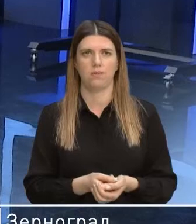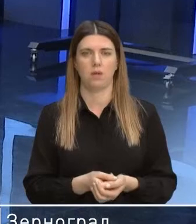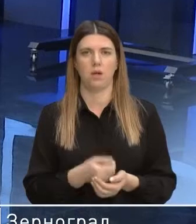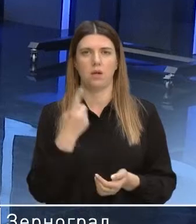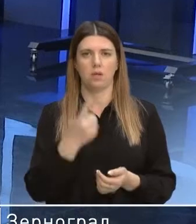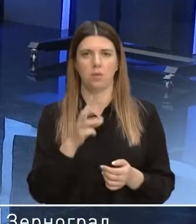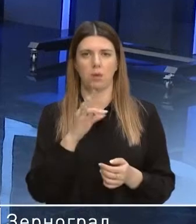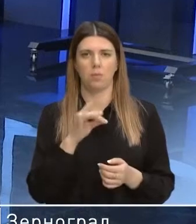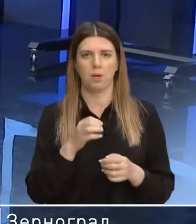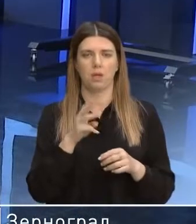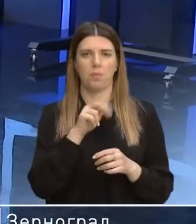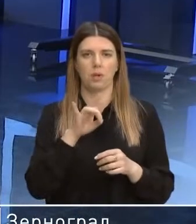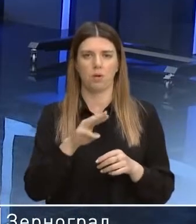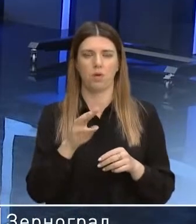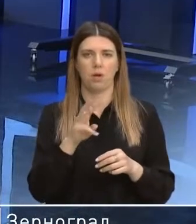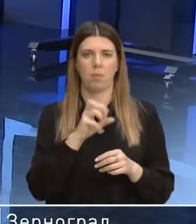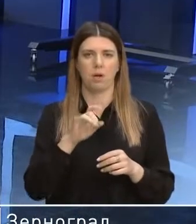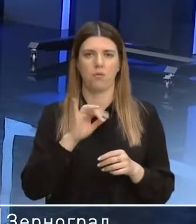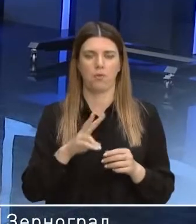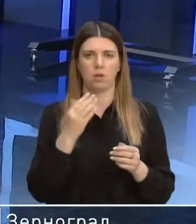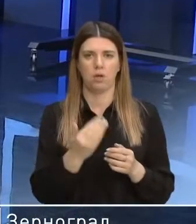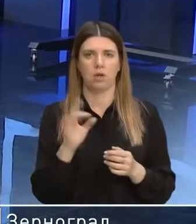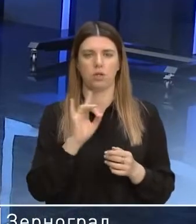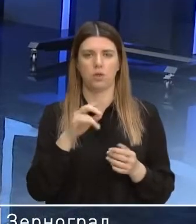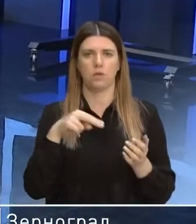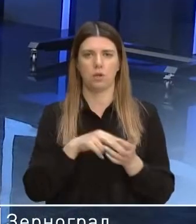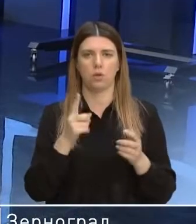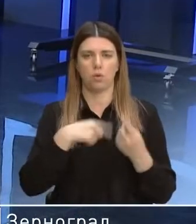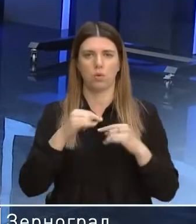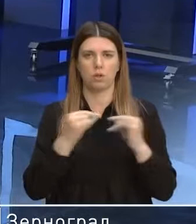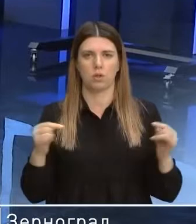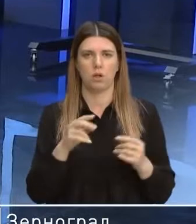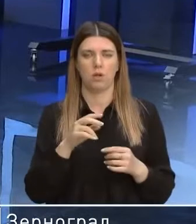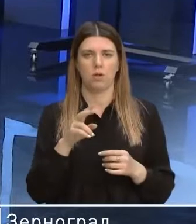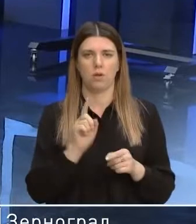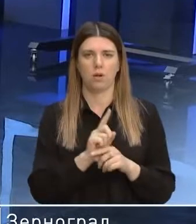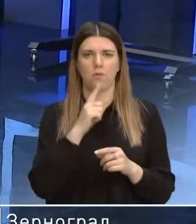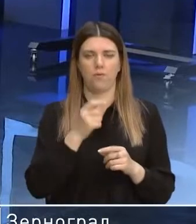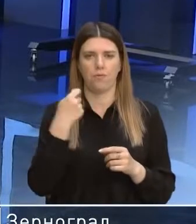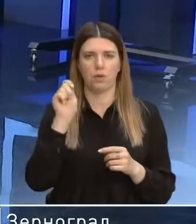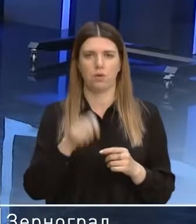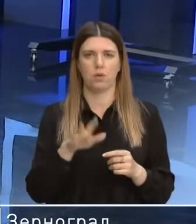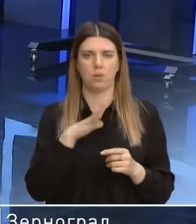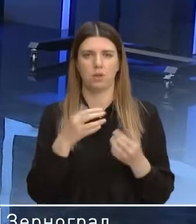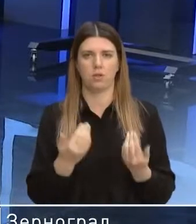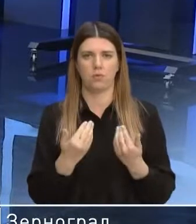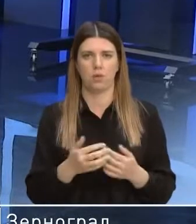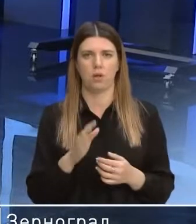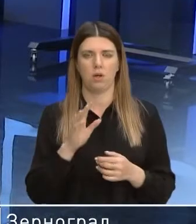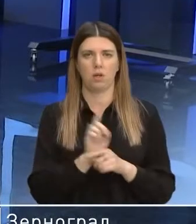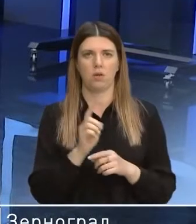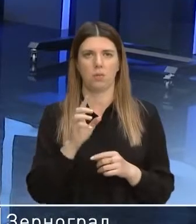одним из мероприятий патриотического марафона непокоренная донская земля стал круглый стол дон опаленной войной состоявшейся сегодня в